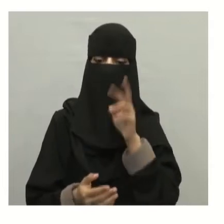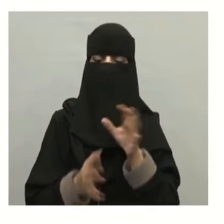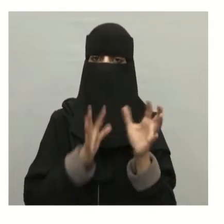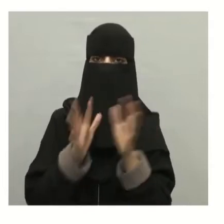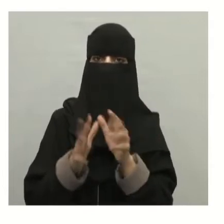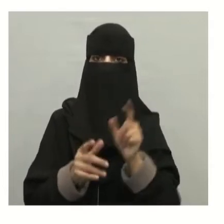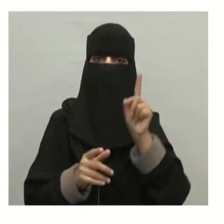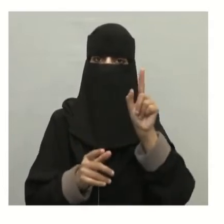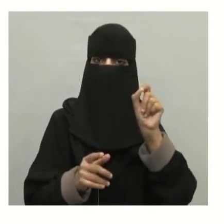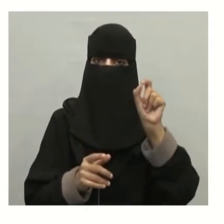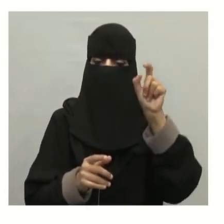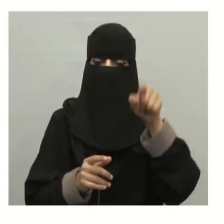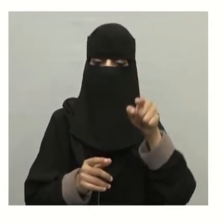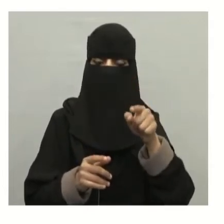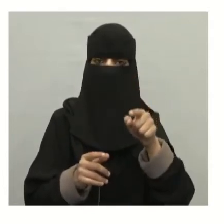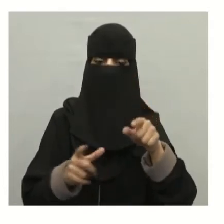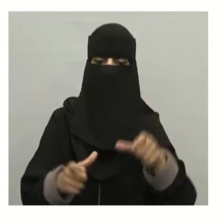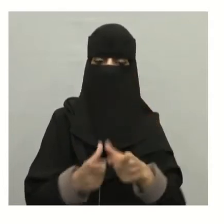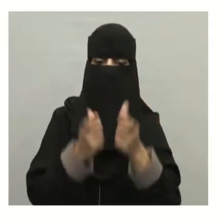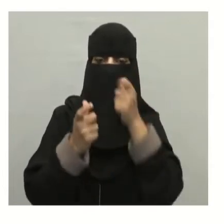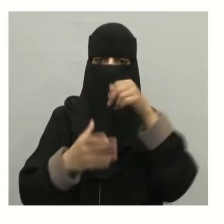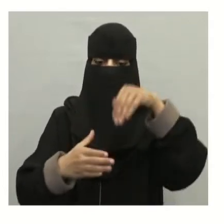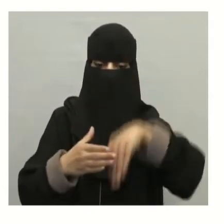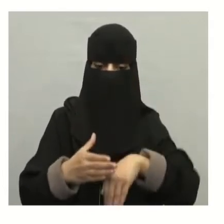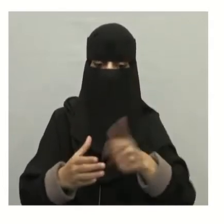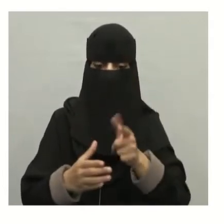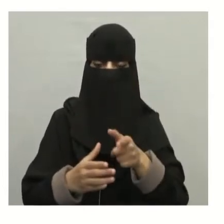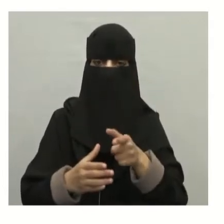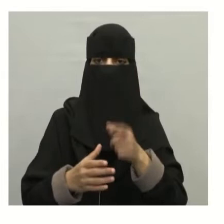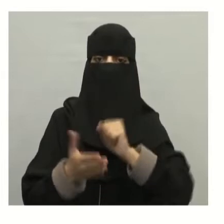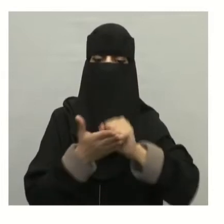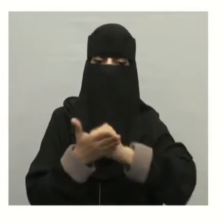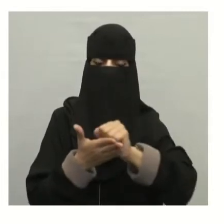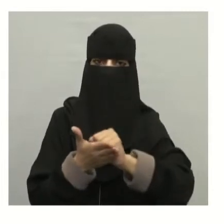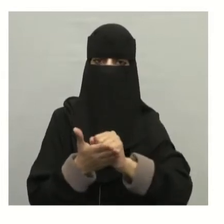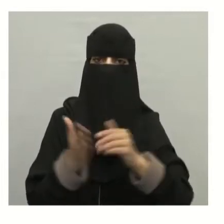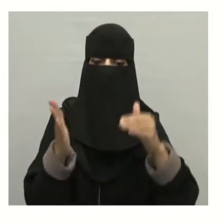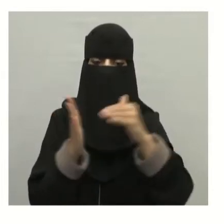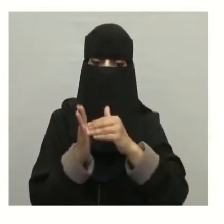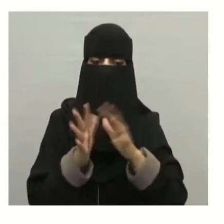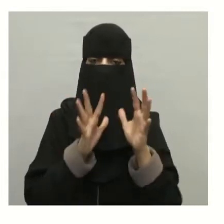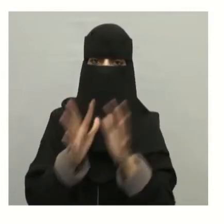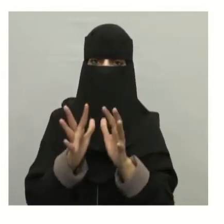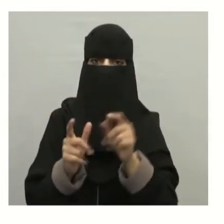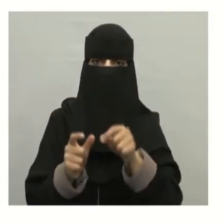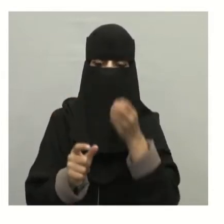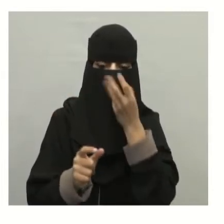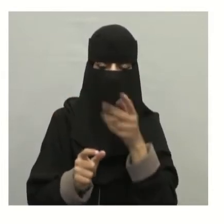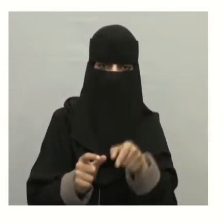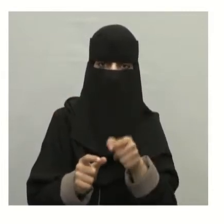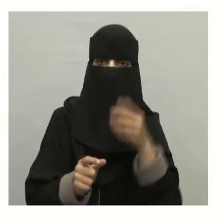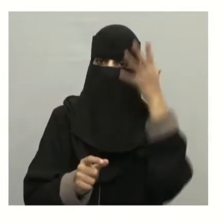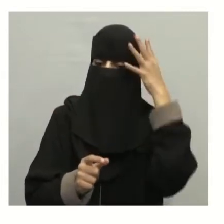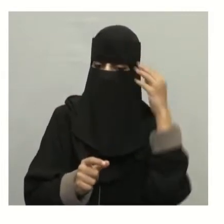تجمع البكتيريا وهي بالوعة دورات المياه والحمام، تنظيفها حتى لا تتراكم فيها الأوساخ